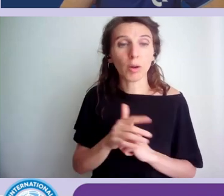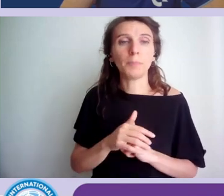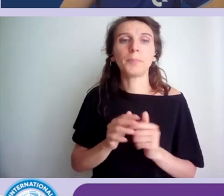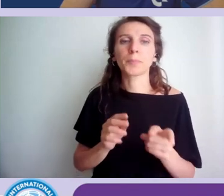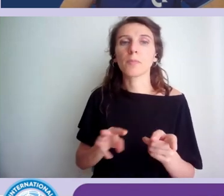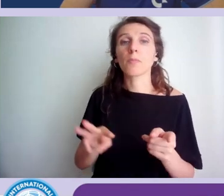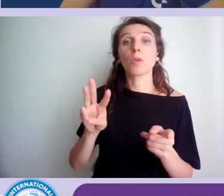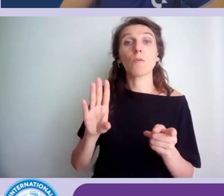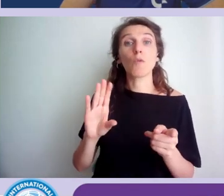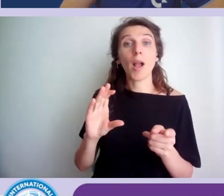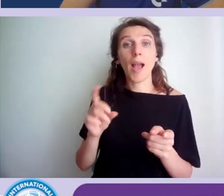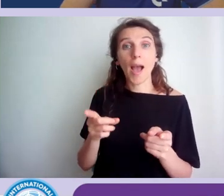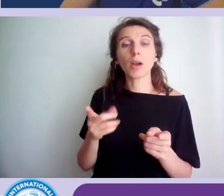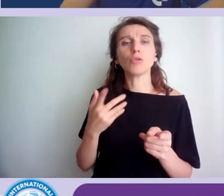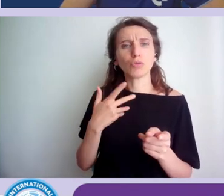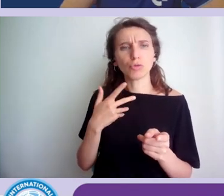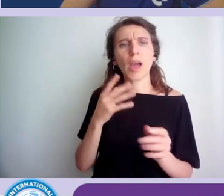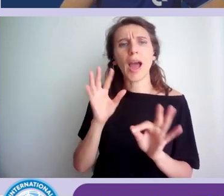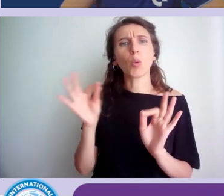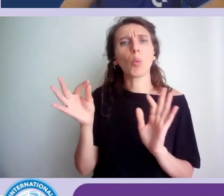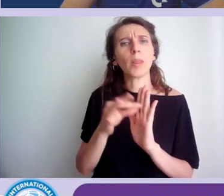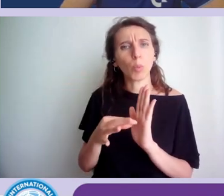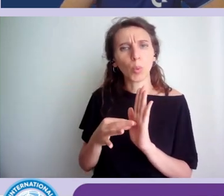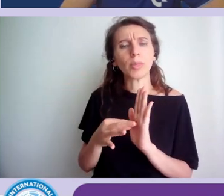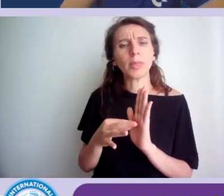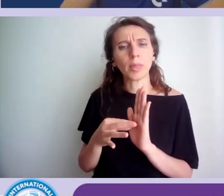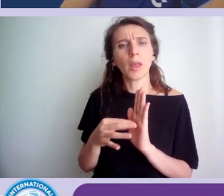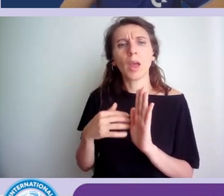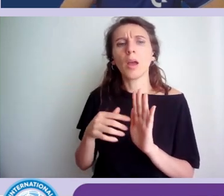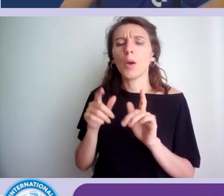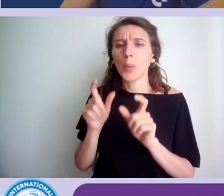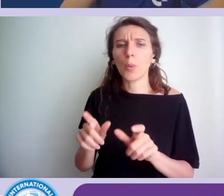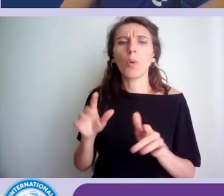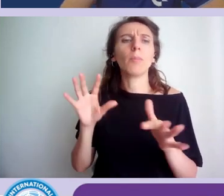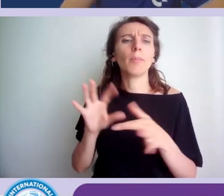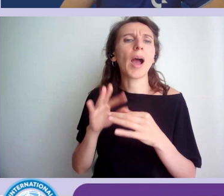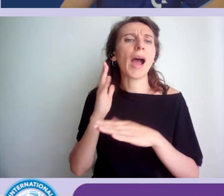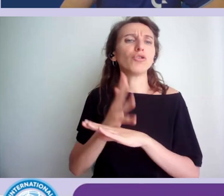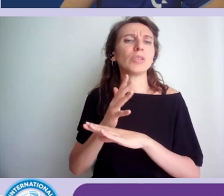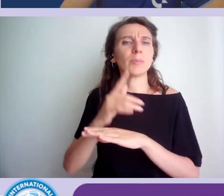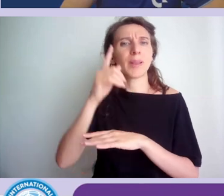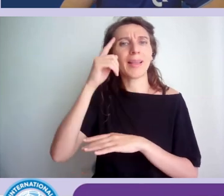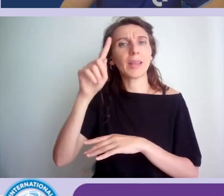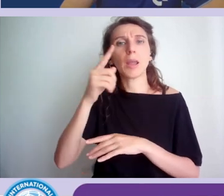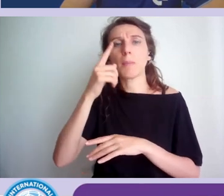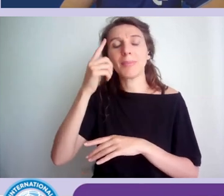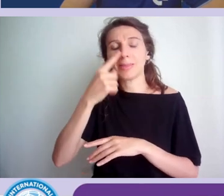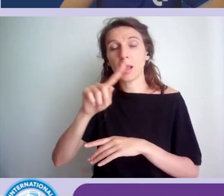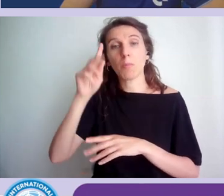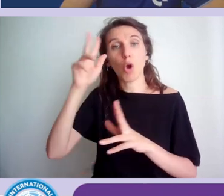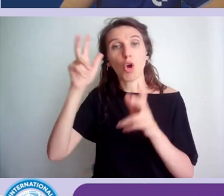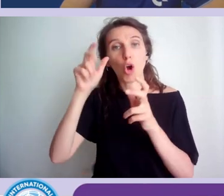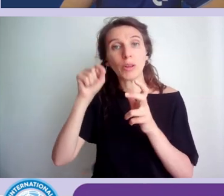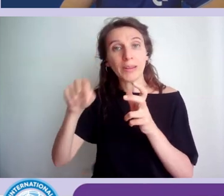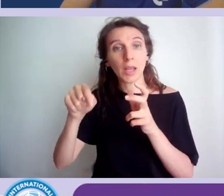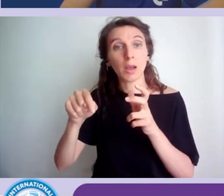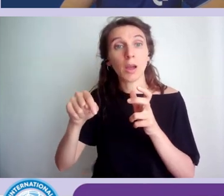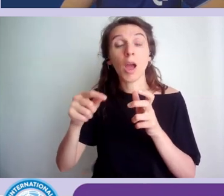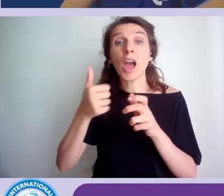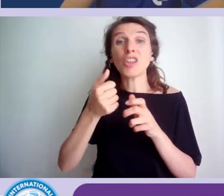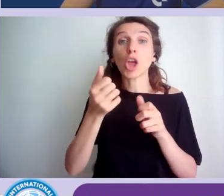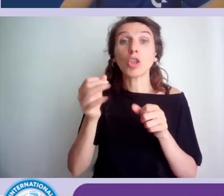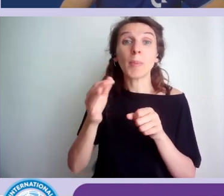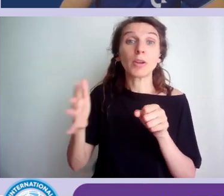le V cag hanno alcuni punti legati all'accessibilità cognitiva ma non vanno a coprire chiaramente il